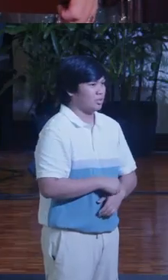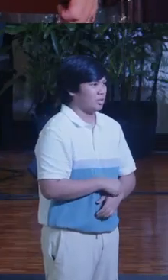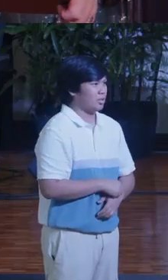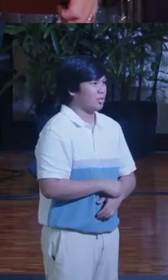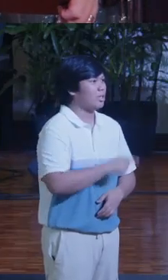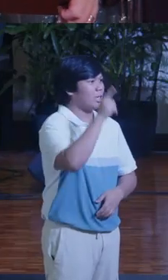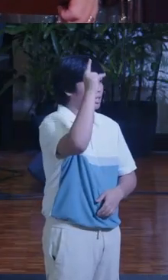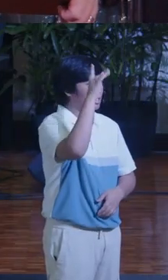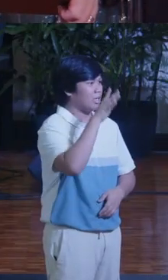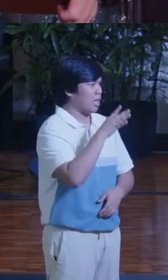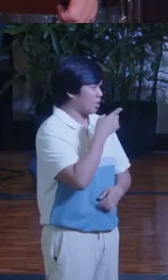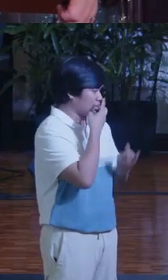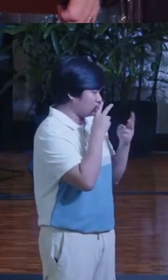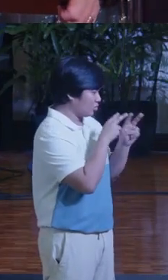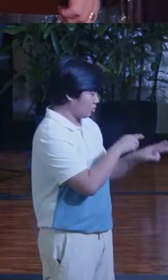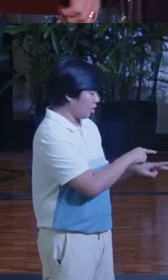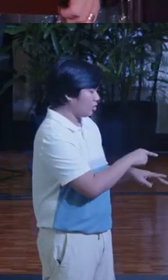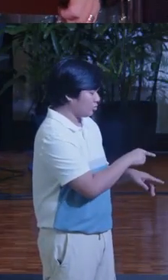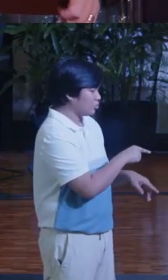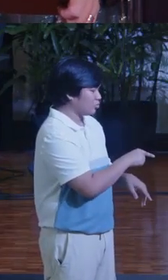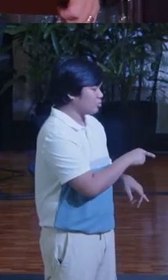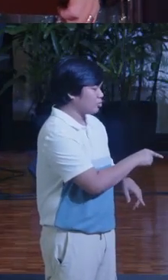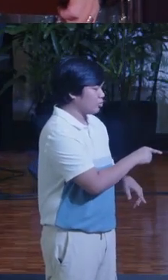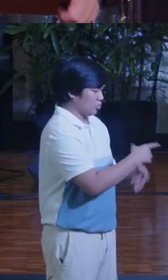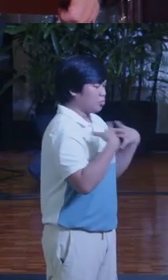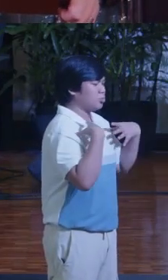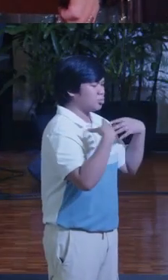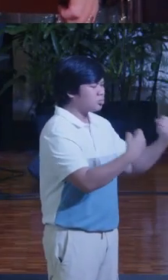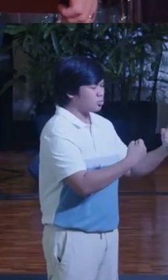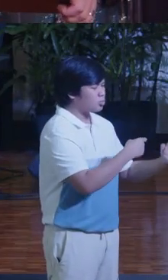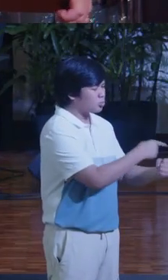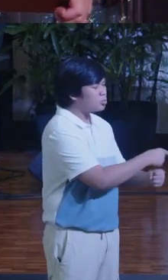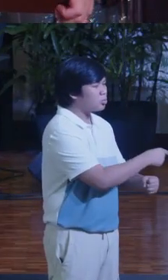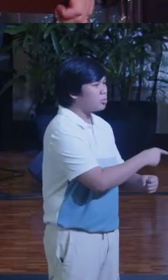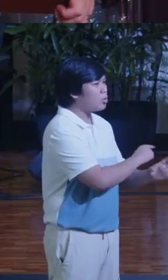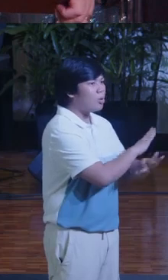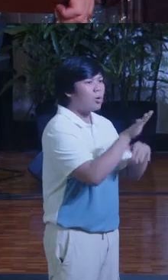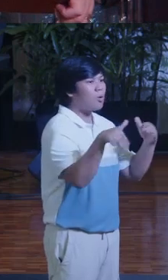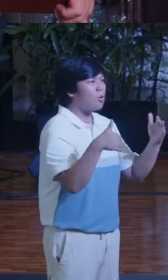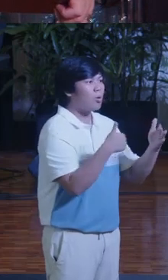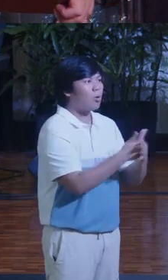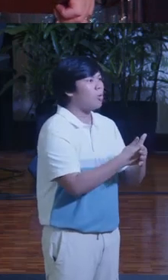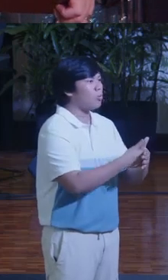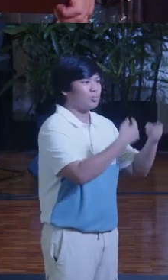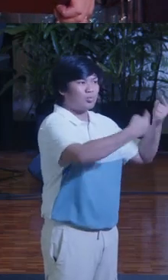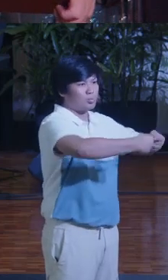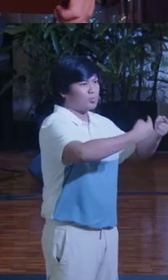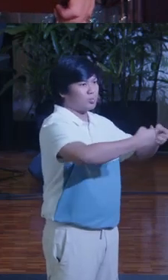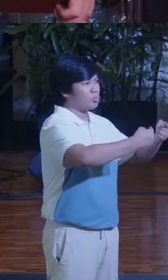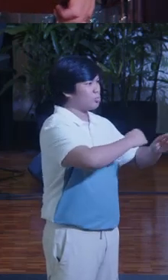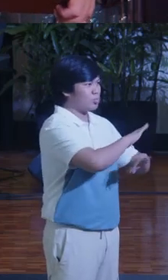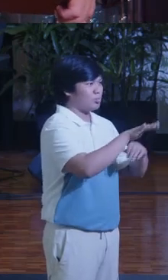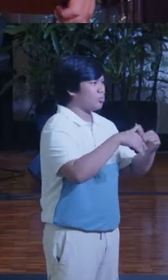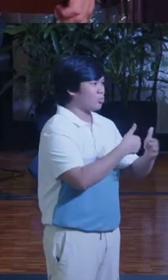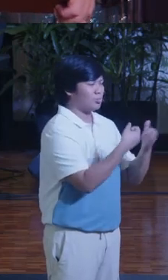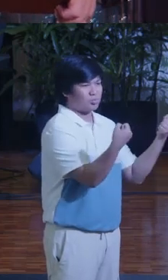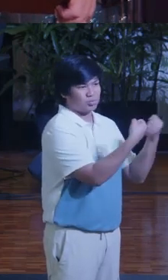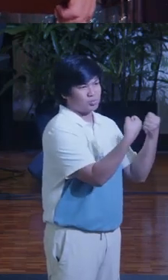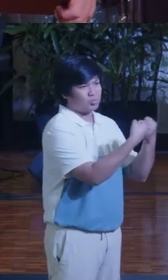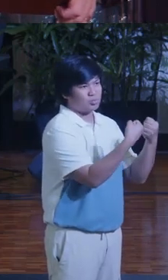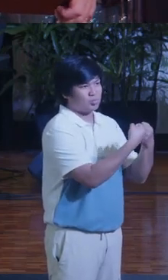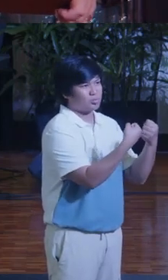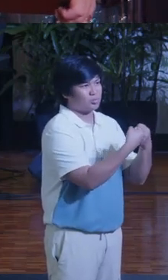affliction. He shall be a wild donkey of a man, his hand against everyone, and everyone's hand against